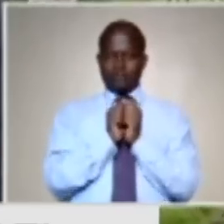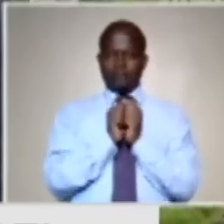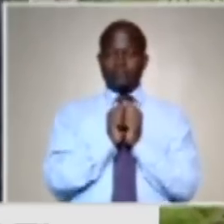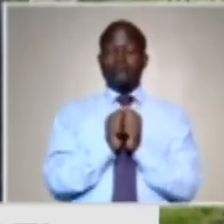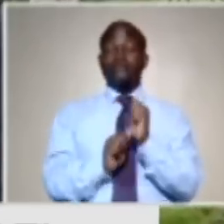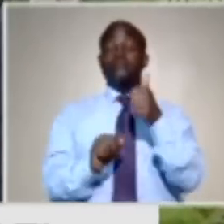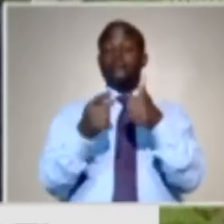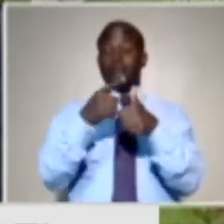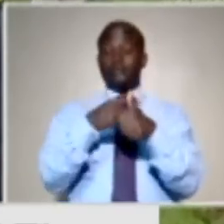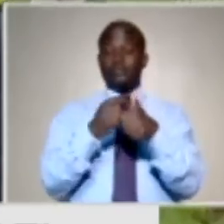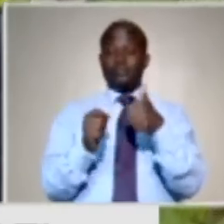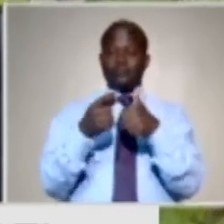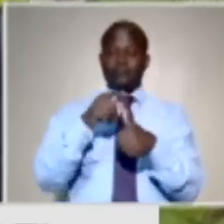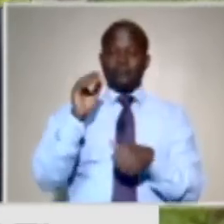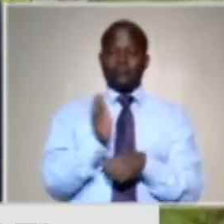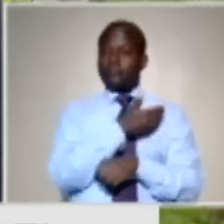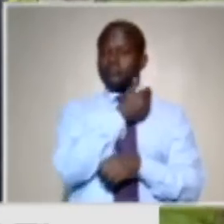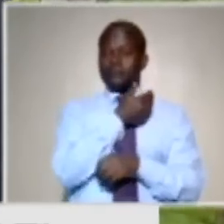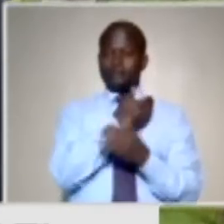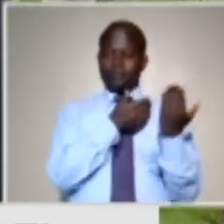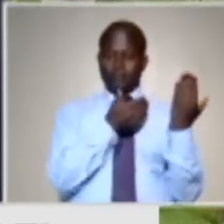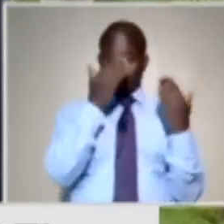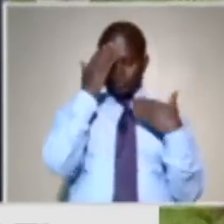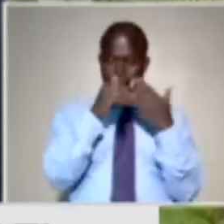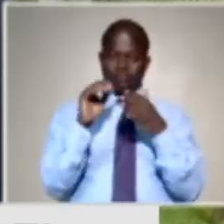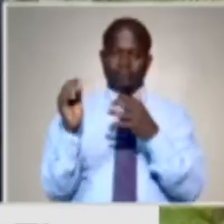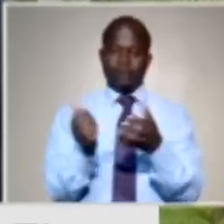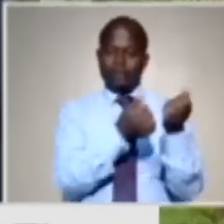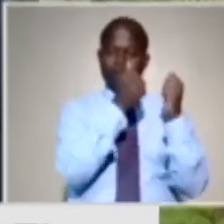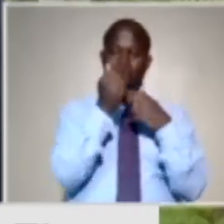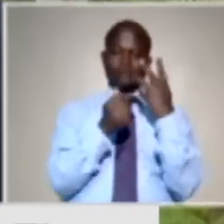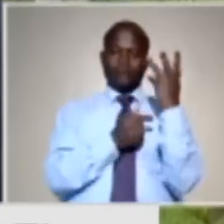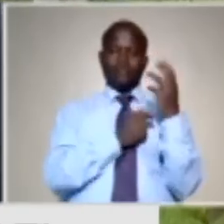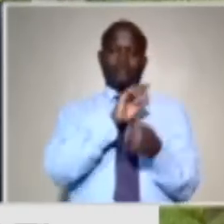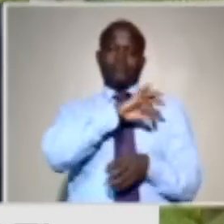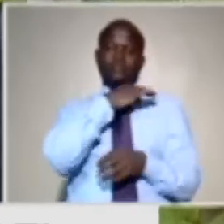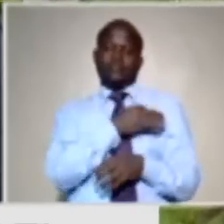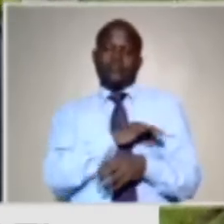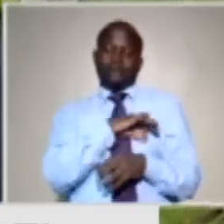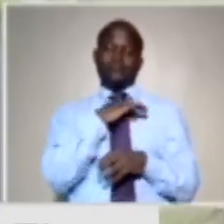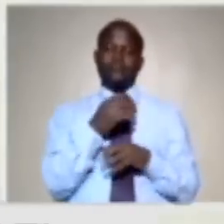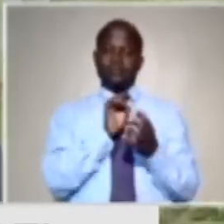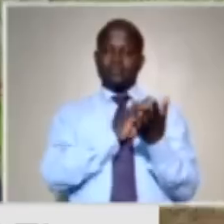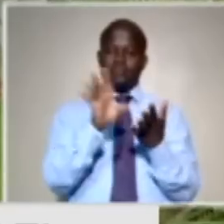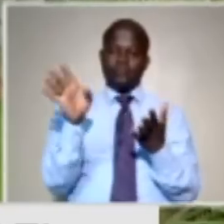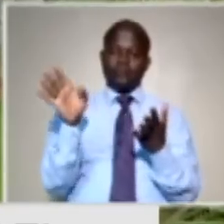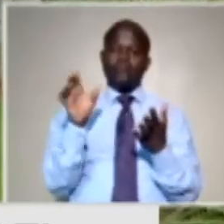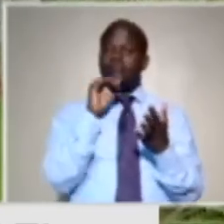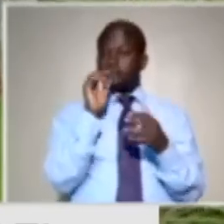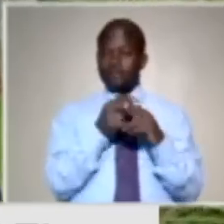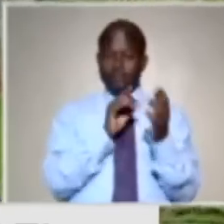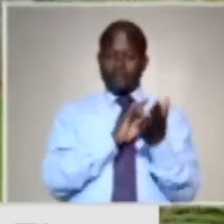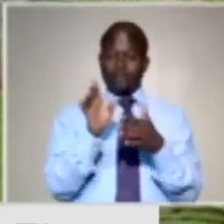ni kimwe, nabanze yamburwa ubwo buntu. Buriya kukwambura n'icyo kintu bakakwambura ubupadiri bakakwirukana ntakiri